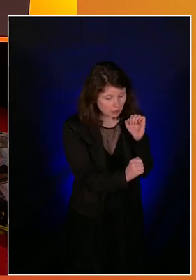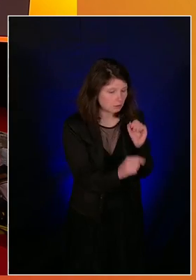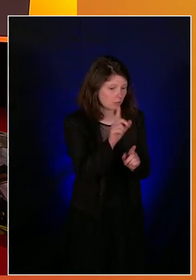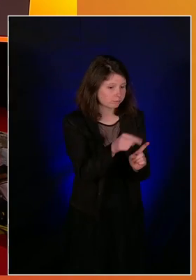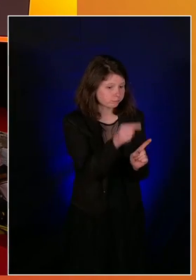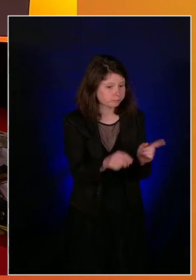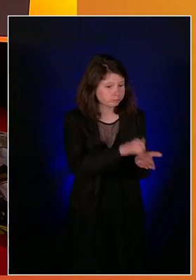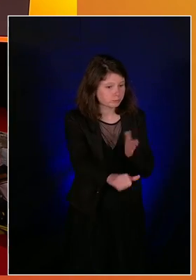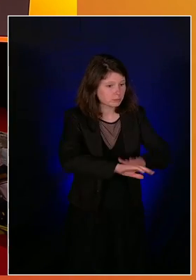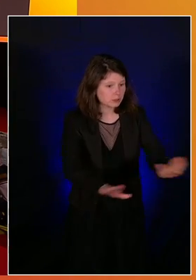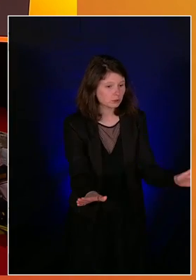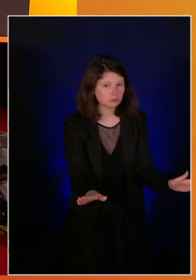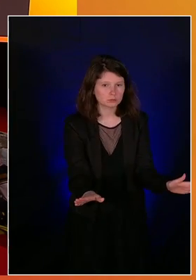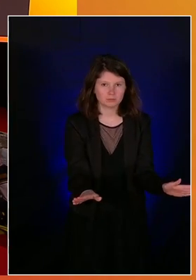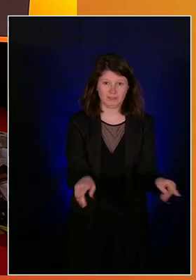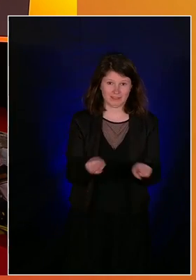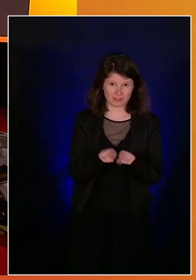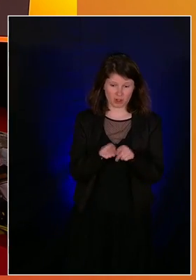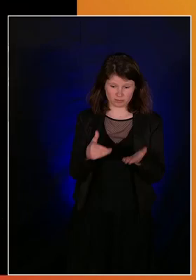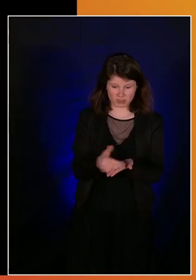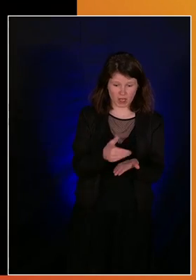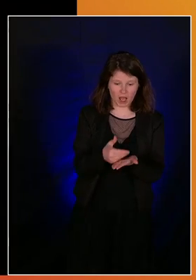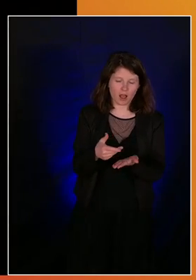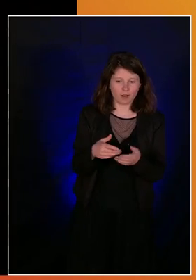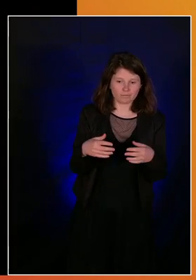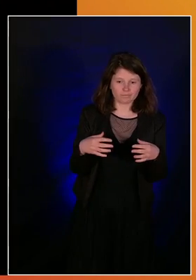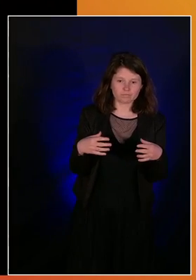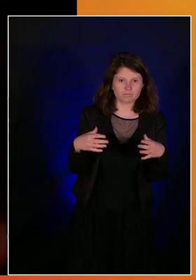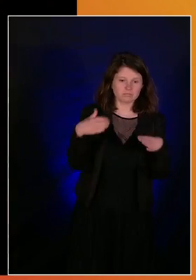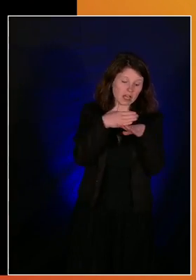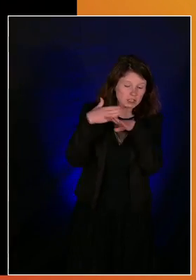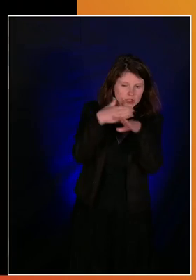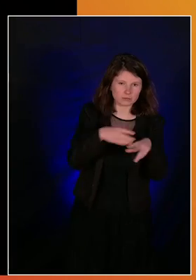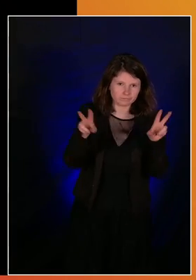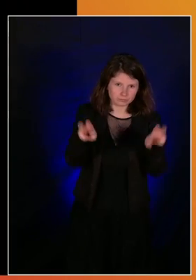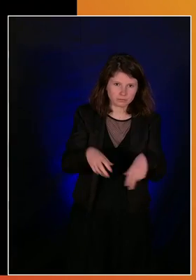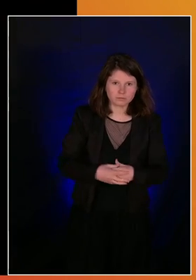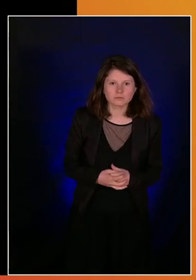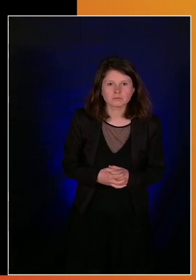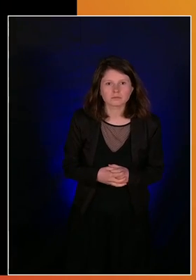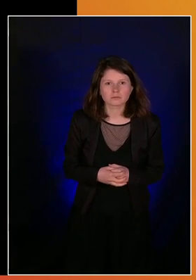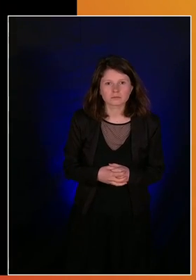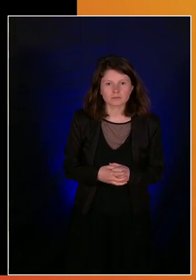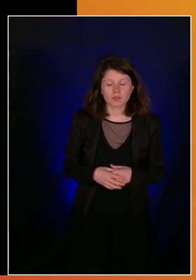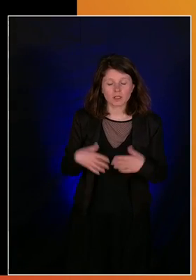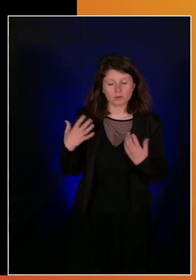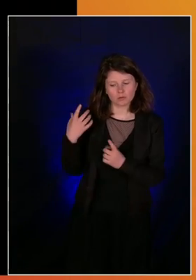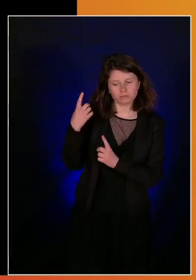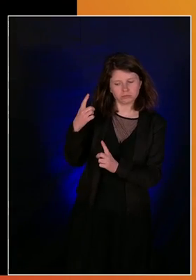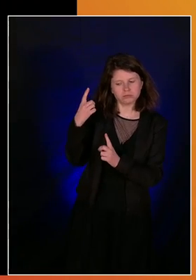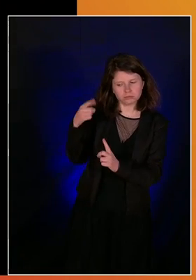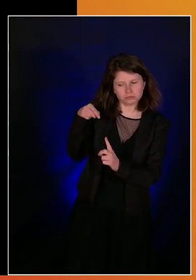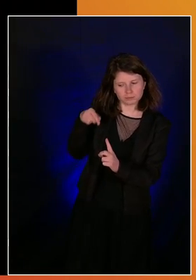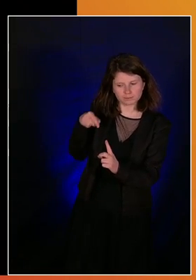l'avez compris complètement du salariat déguisé alors dans dans cette lutte tout a démarré par un événement d'apparence